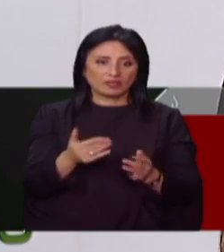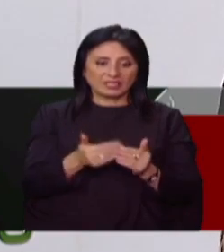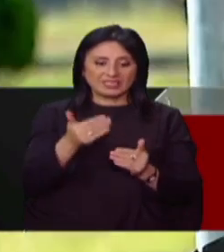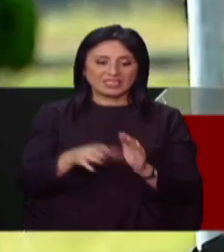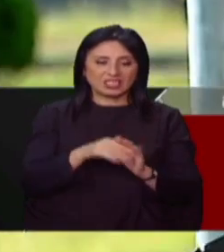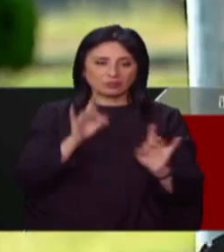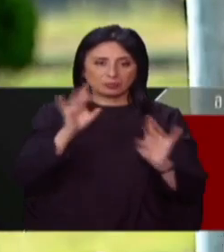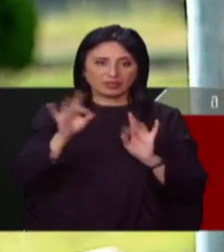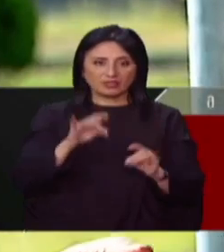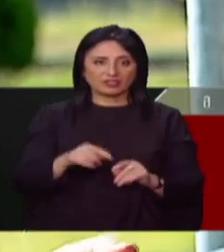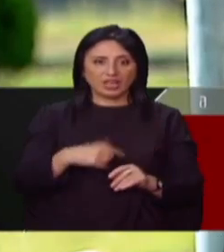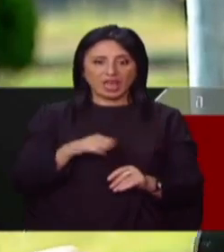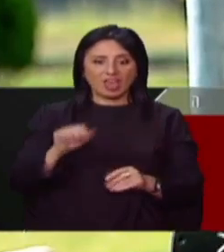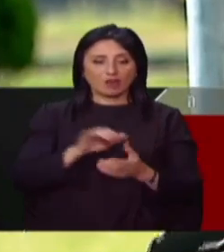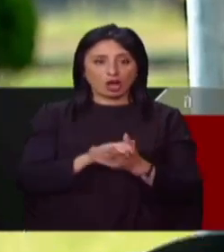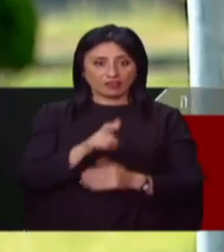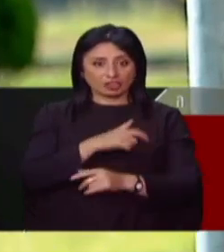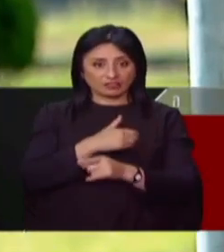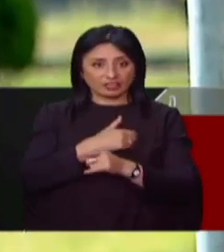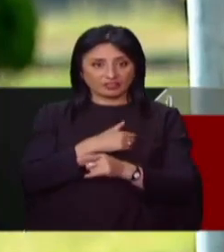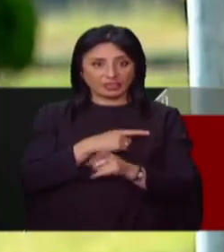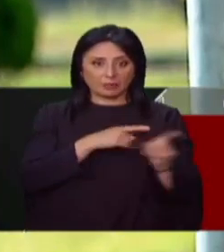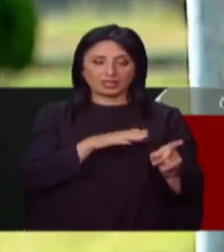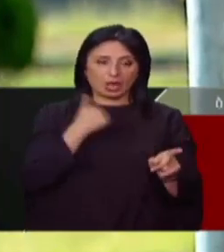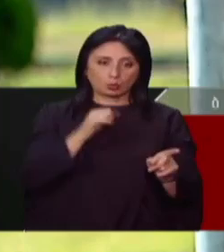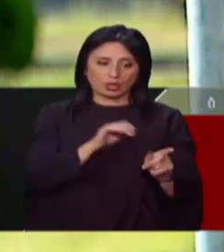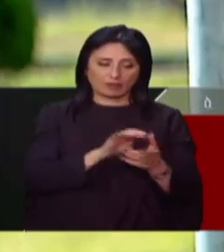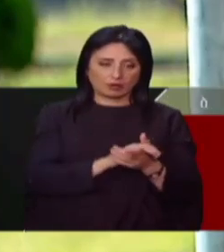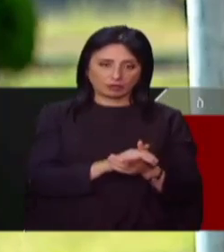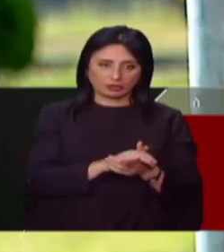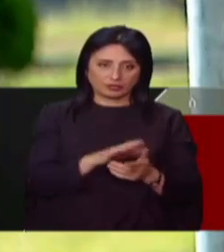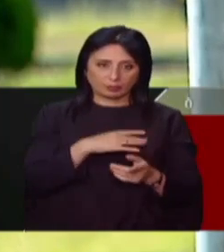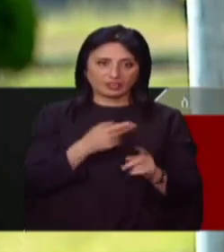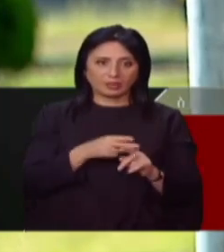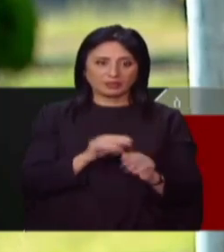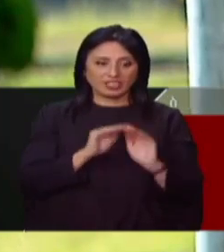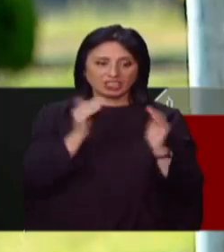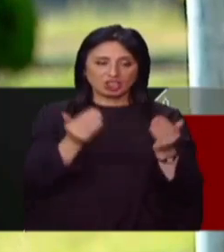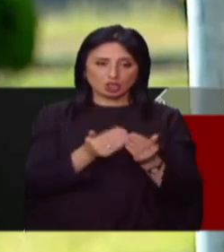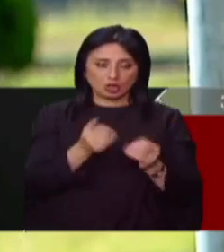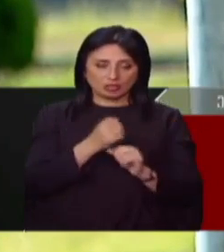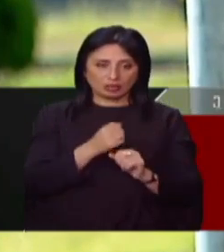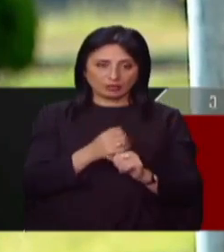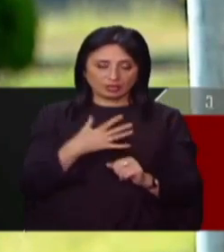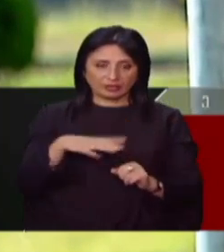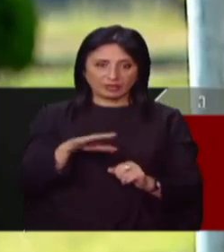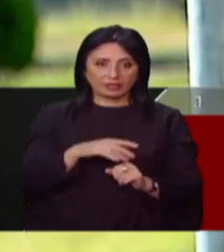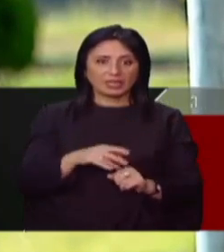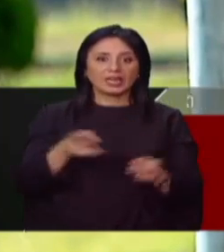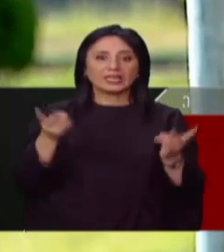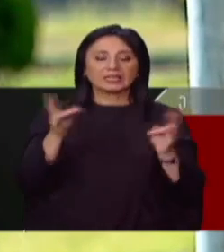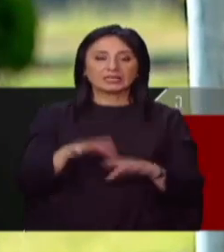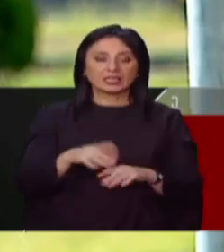საარჩევნო პიარია. ჩვენ გვინდა ევროკავშირის წევრი გავხდეთ, მათ არ უნდათ რომ ევროკავშირის წევრი გავხდეთ, იმიტომ რომ იზოლაციაში მოაქციონ ქვეყანა.